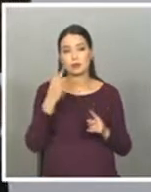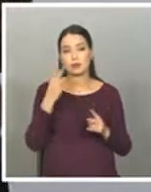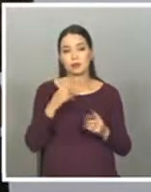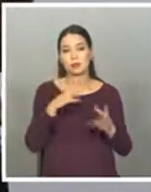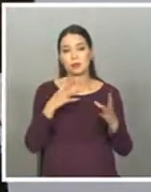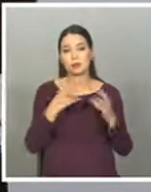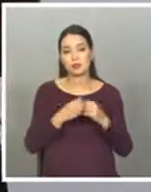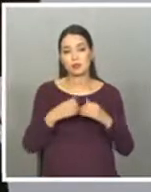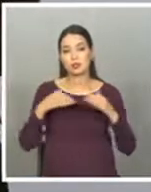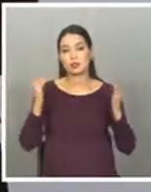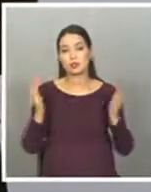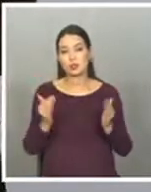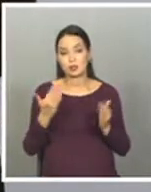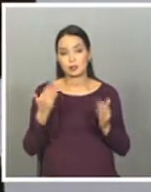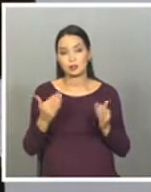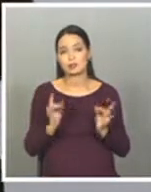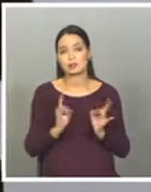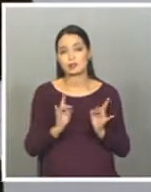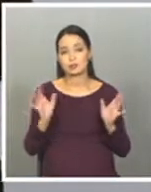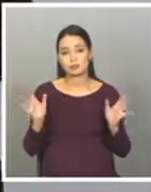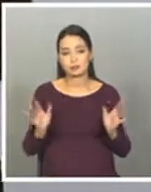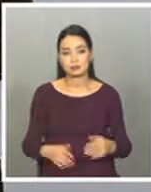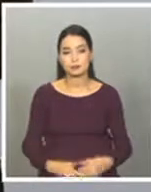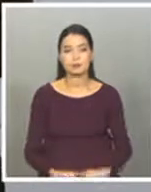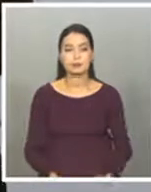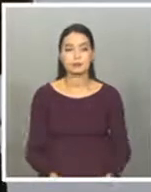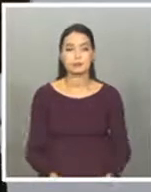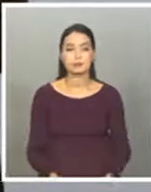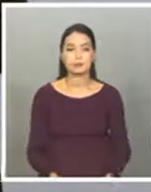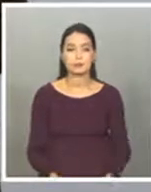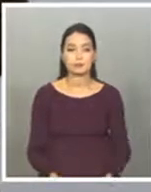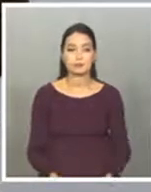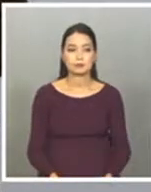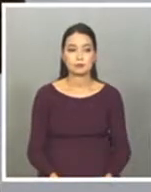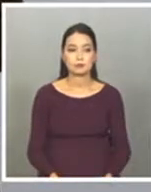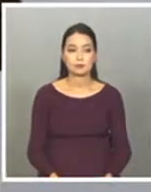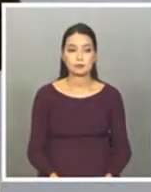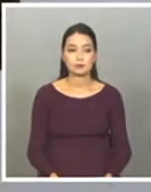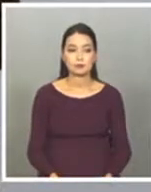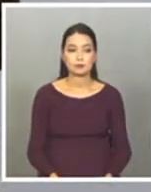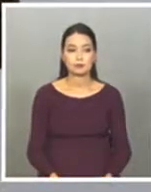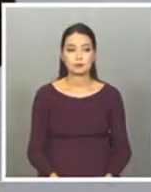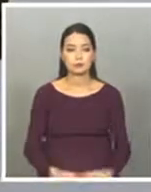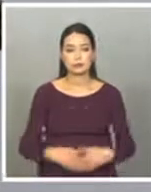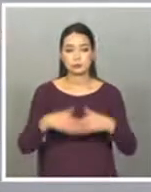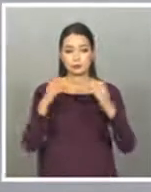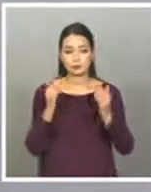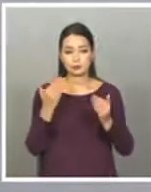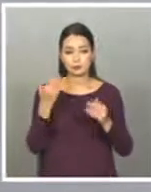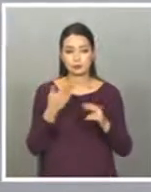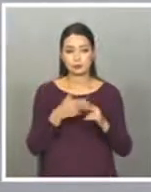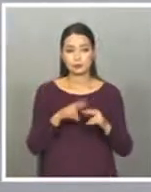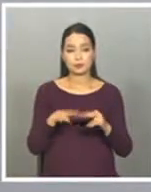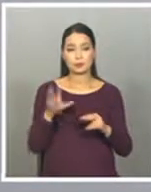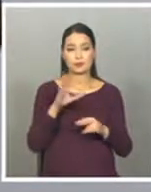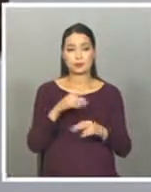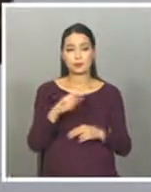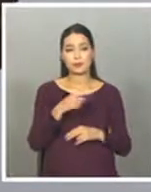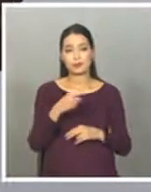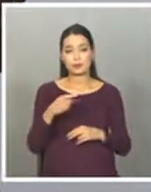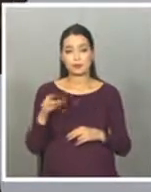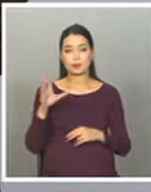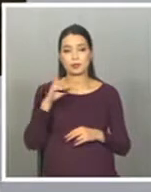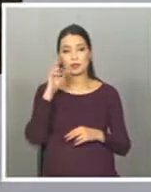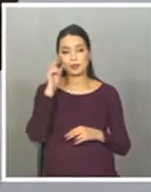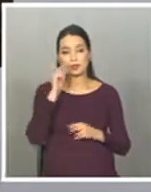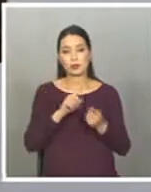жақшаны ашамыз. Одан кейін жақшаны алып, алдындағы минус таңбасы мен таңбалары